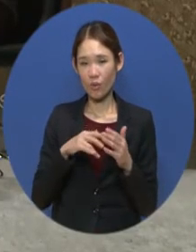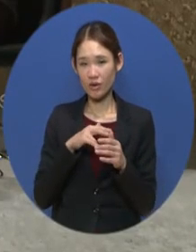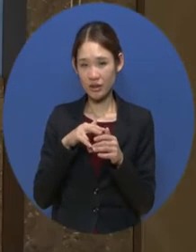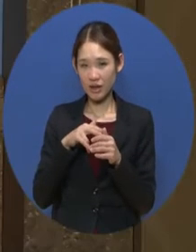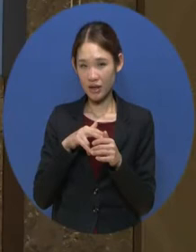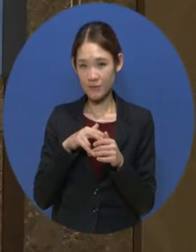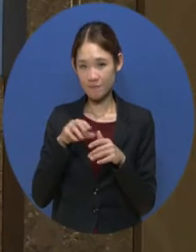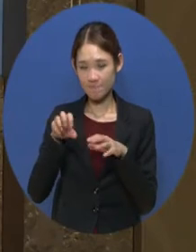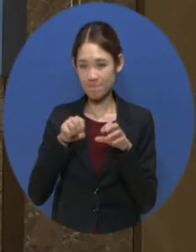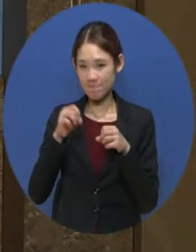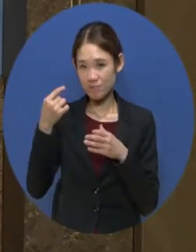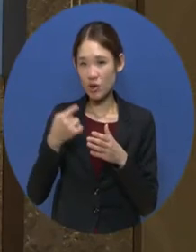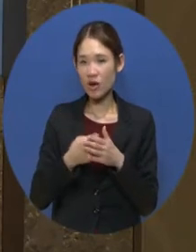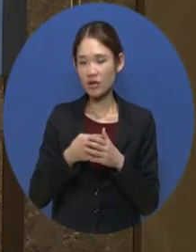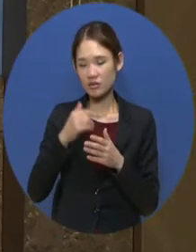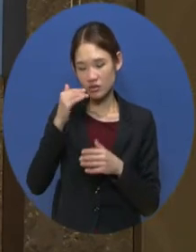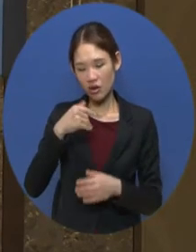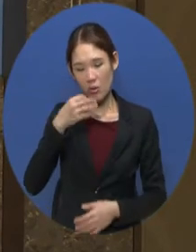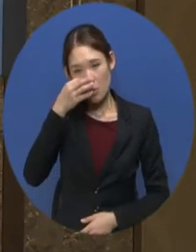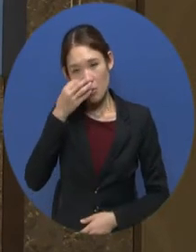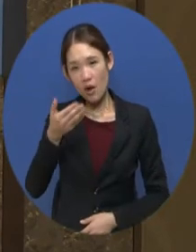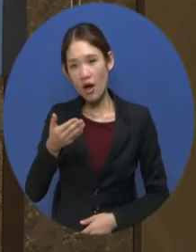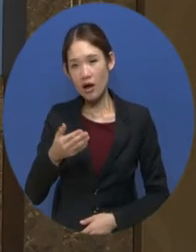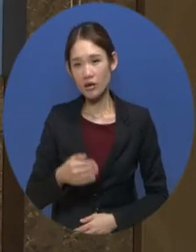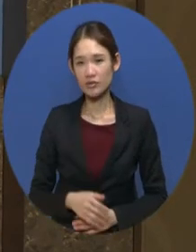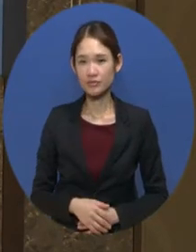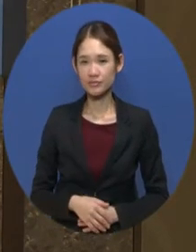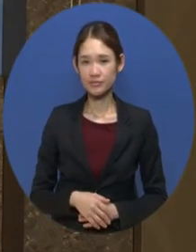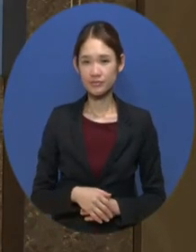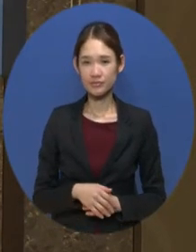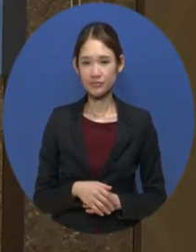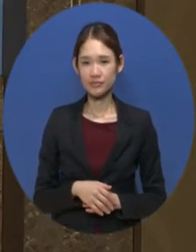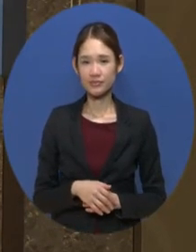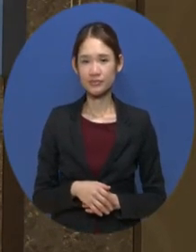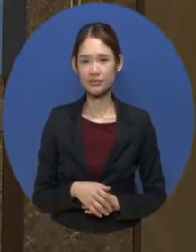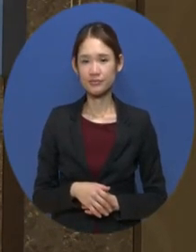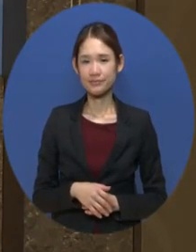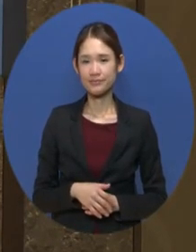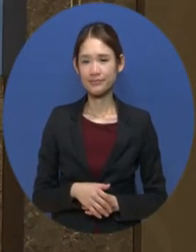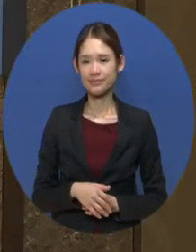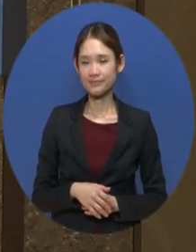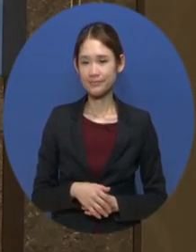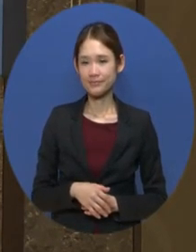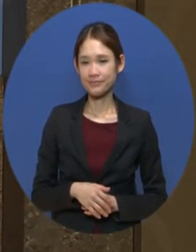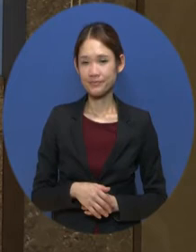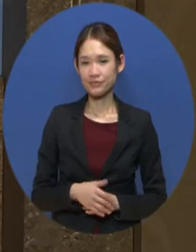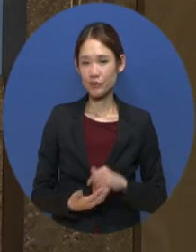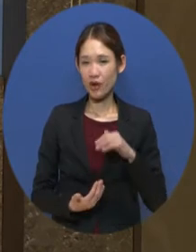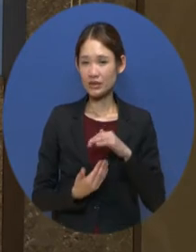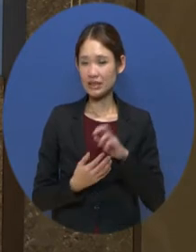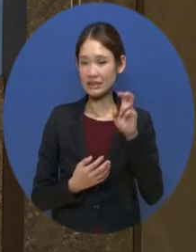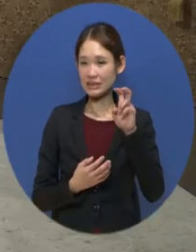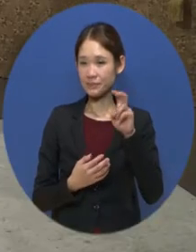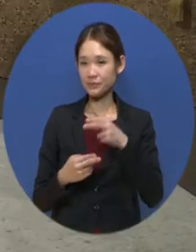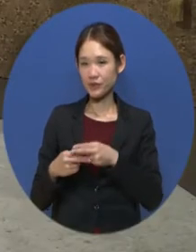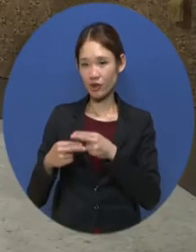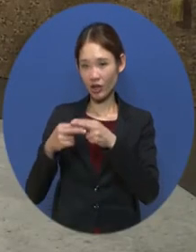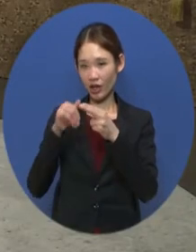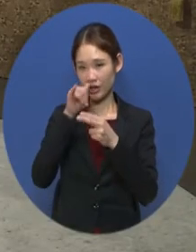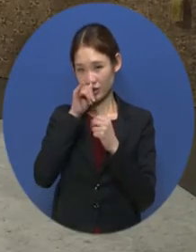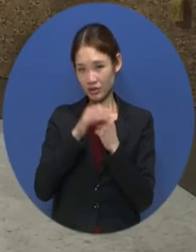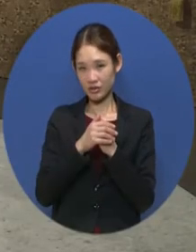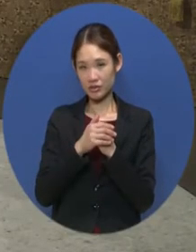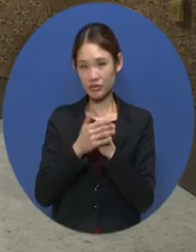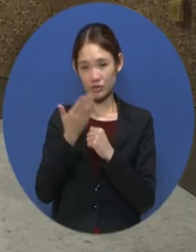정보를 가져와서 내용을 이제 보여주고 이런 식으로 네. 예. 최대 20개까지 저장이 되기 때문에 네.